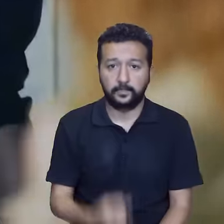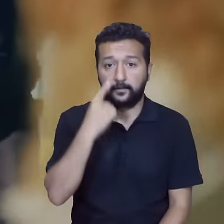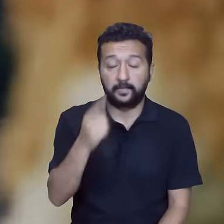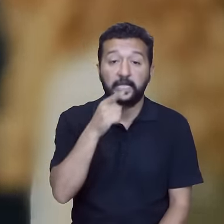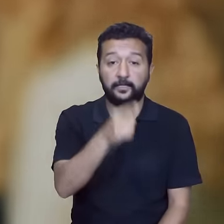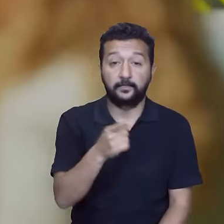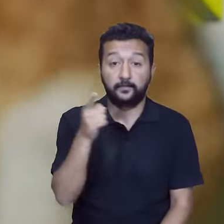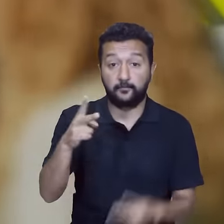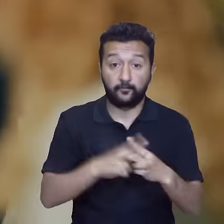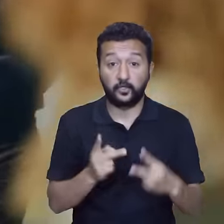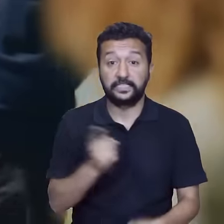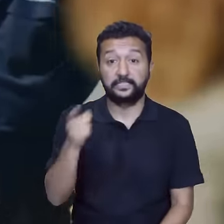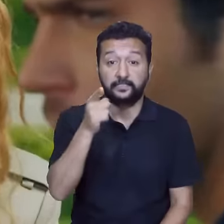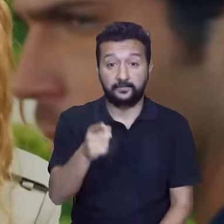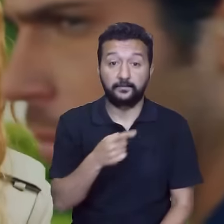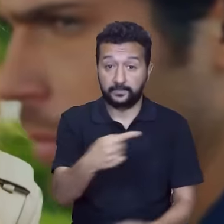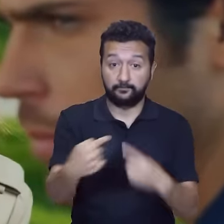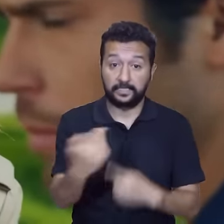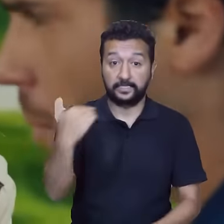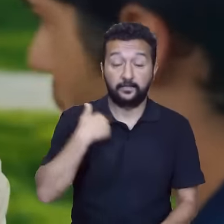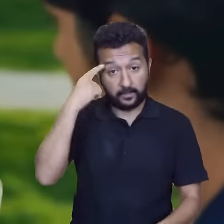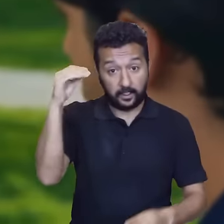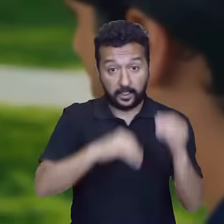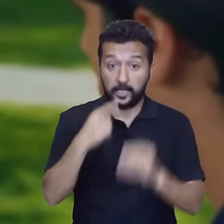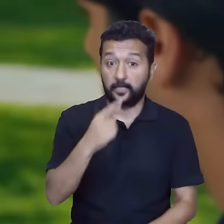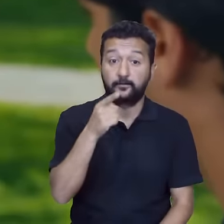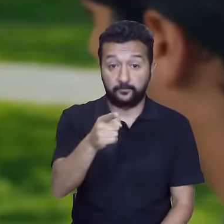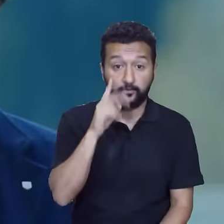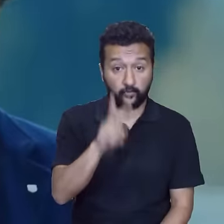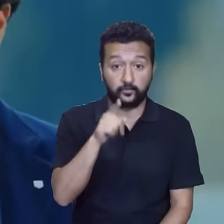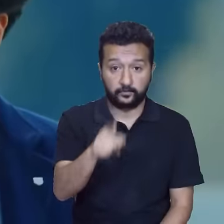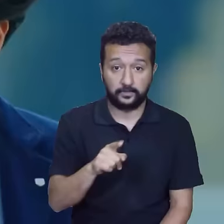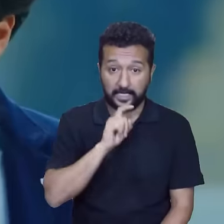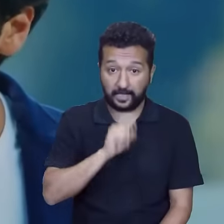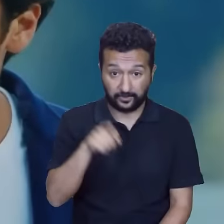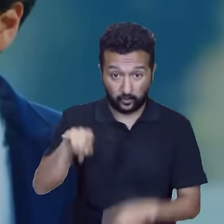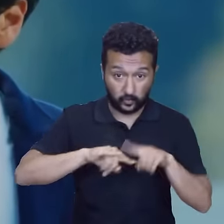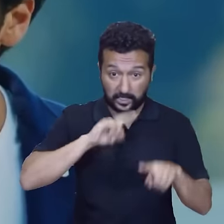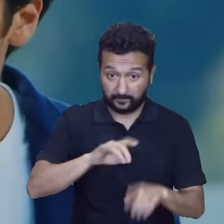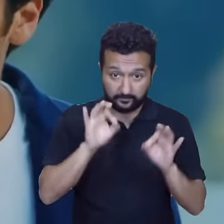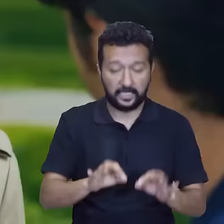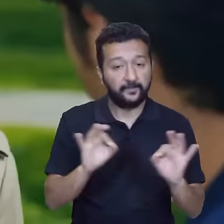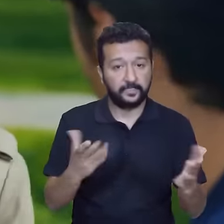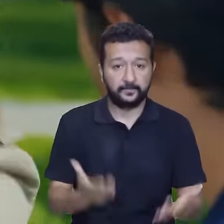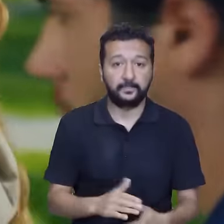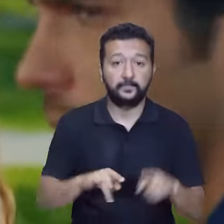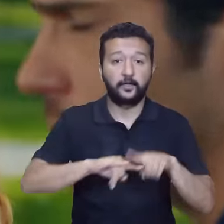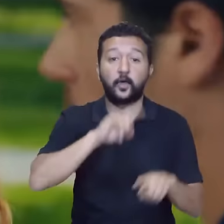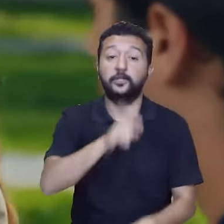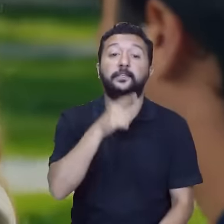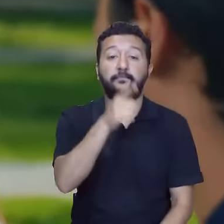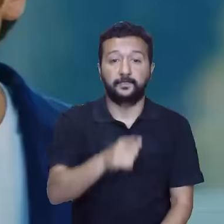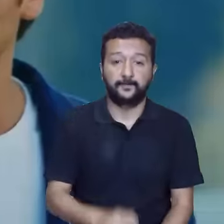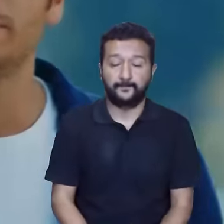Bak. Seni polise şikayet ederim. Peşime takıldı abuk sabuk şeyler söylüyor derim. Görürsün beni. Kimi? Hulusi amcaya mı? Evet. Hulusi